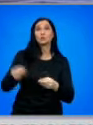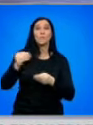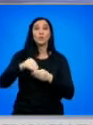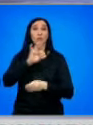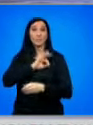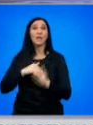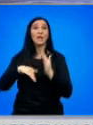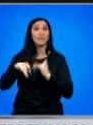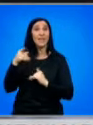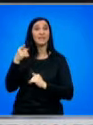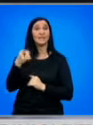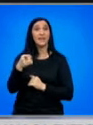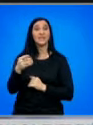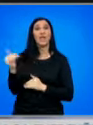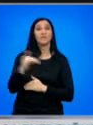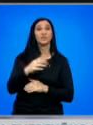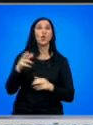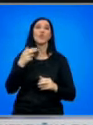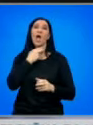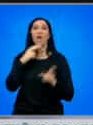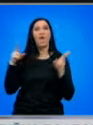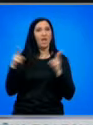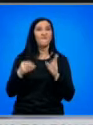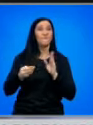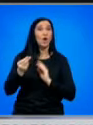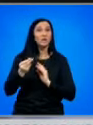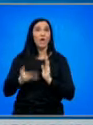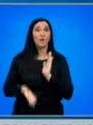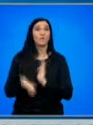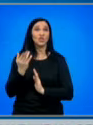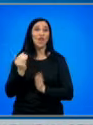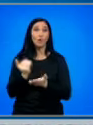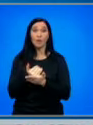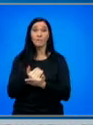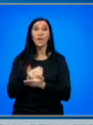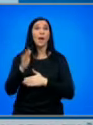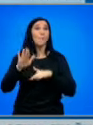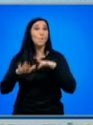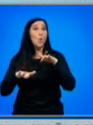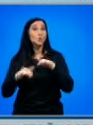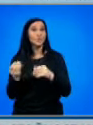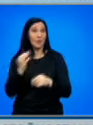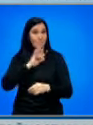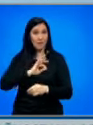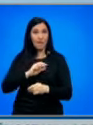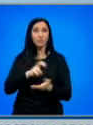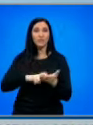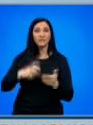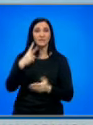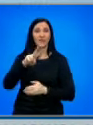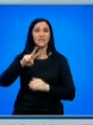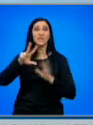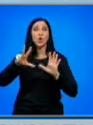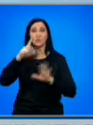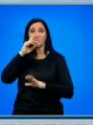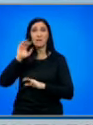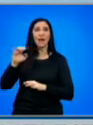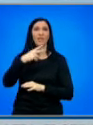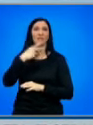над тези идващи от инфлация и растеж на икономиката. Общо постъпленията от данъци са 28 милиарда и 200 милиона